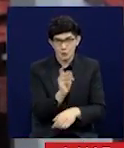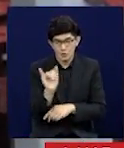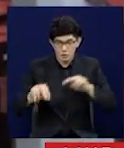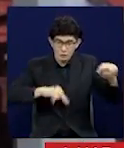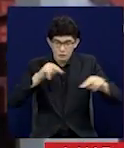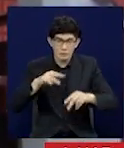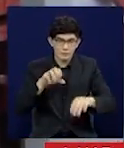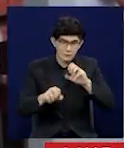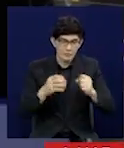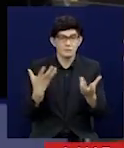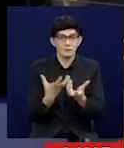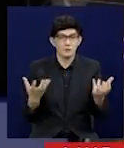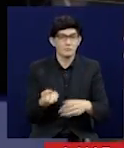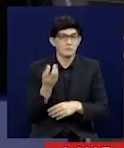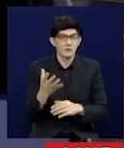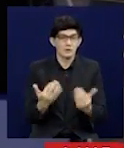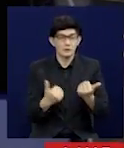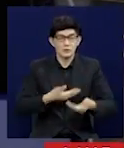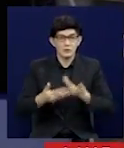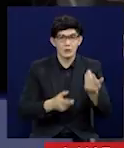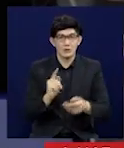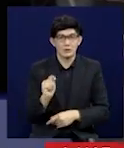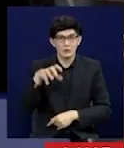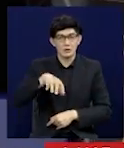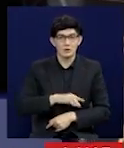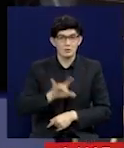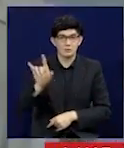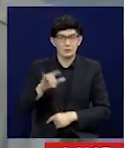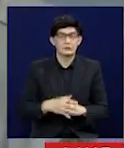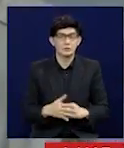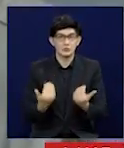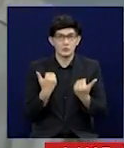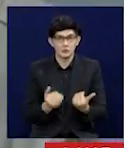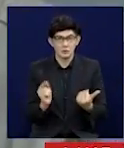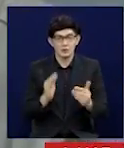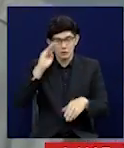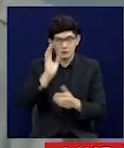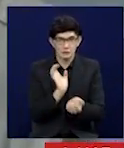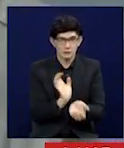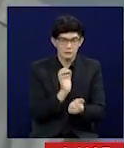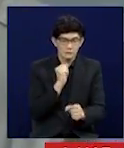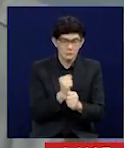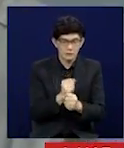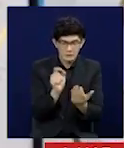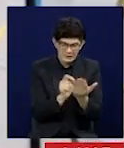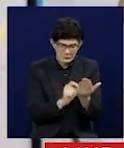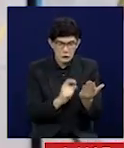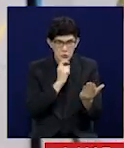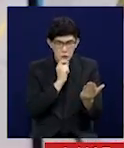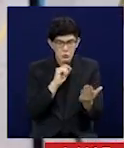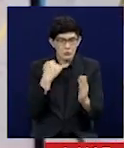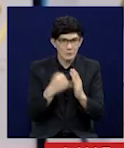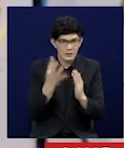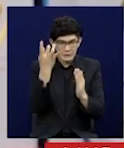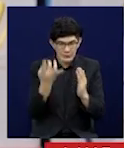อบและจับกลุ่มผลิตภัณฑ์จำนวนมากที่ตลาดใหม่ดอนเมืองหรือว่าตลาดแอร์พอร์ตว่าล่าสุดนี้ทางตำรวจอยู่ระหว่างการทำสำนวนคดีนะครับว่ามีความผิดในส่วน